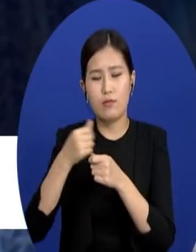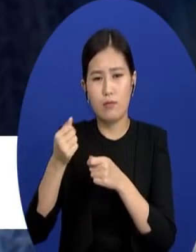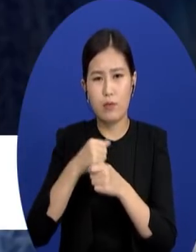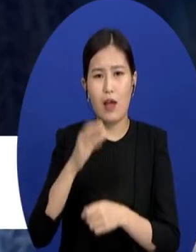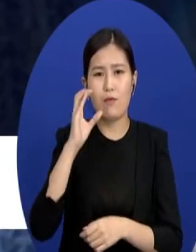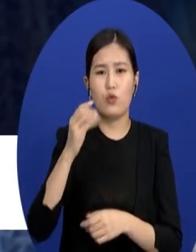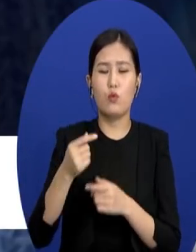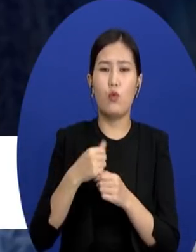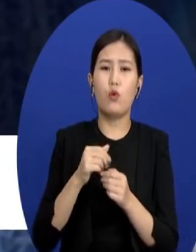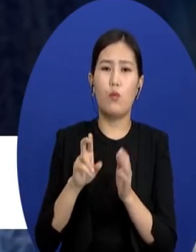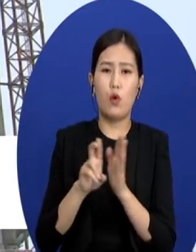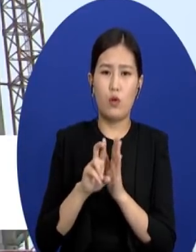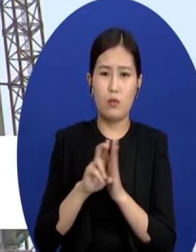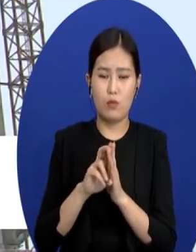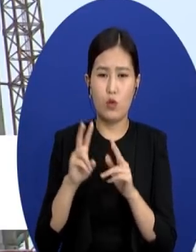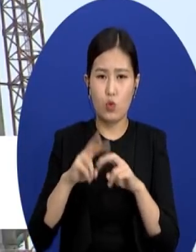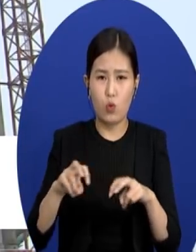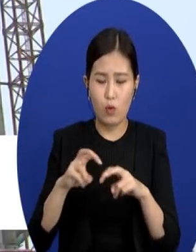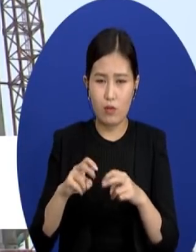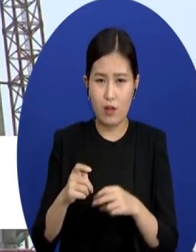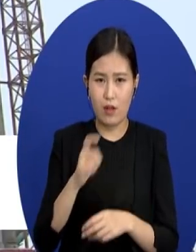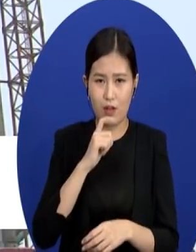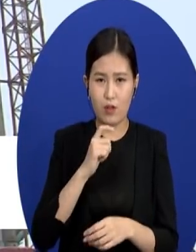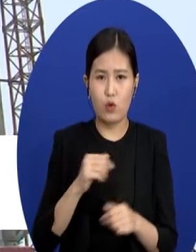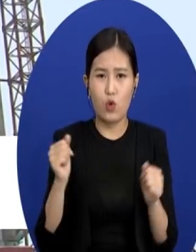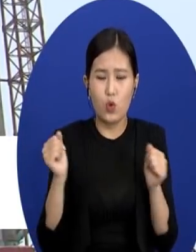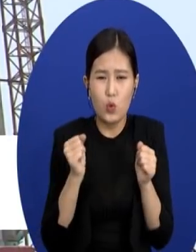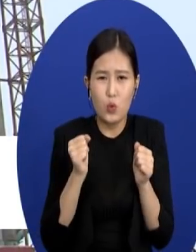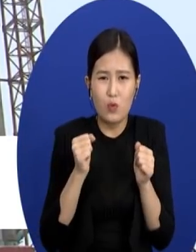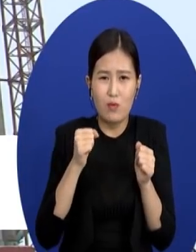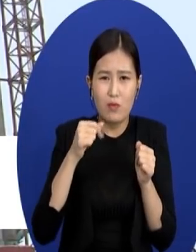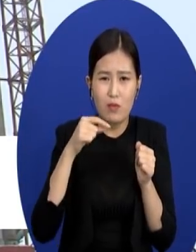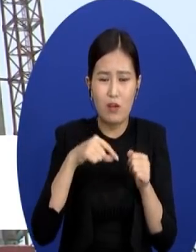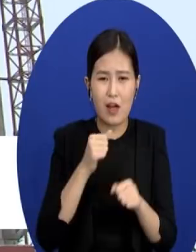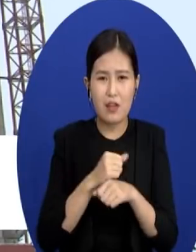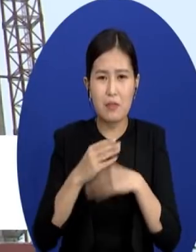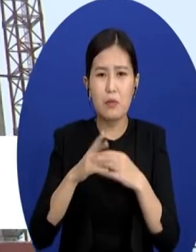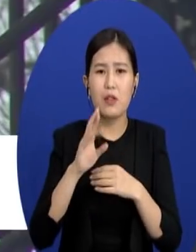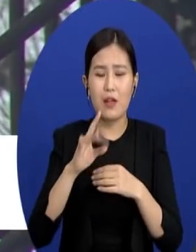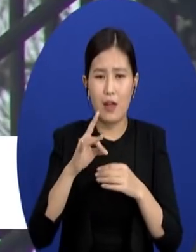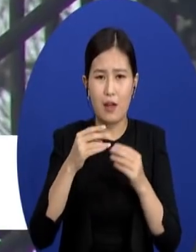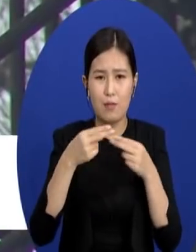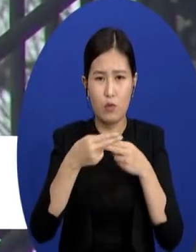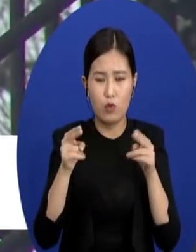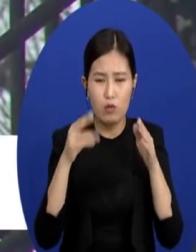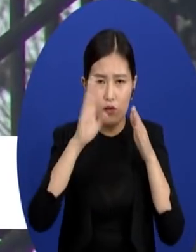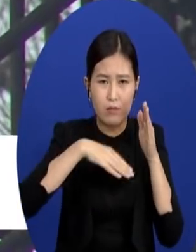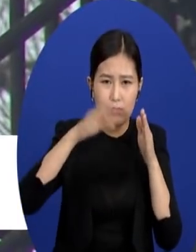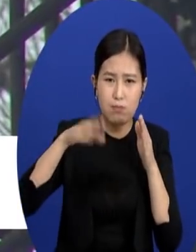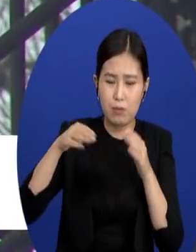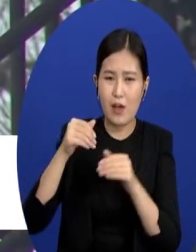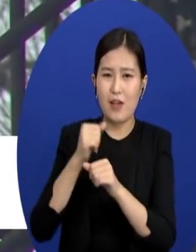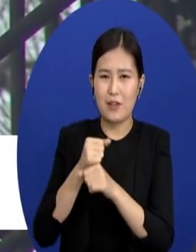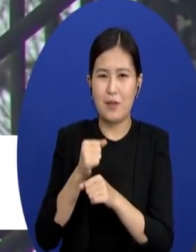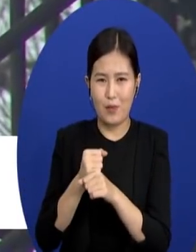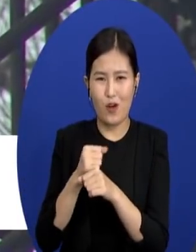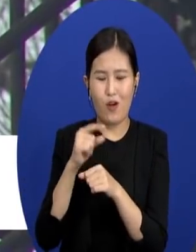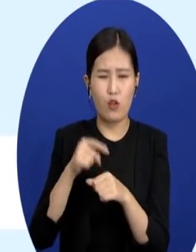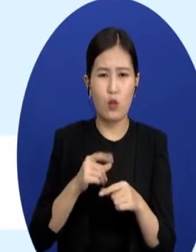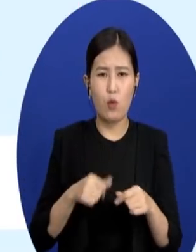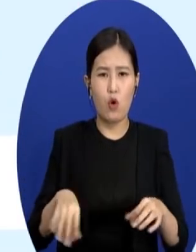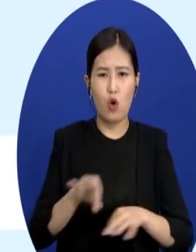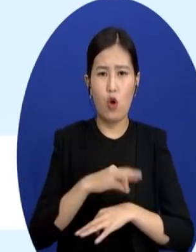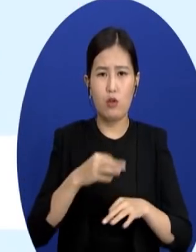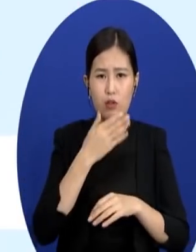мөнгөтэй байдаг гэсэн судалгаа байдаг юм а. Өвлийн хүйтэн дотор засал болон бусад тохиолдлын ажил хийж өдрийн орлого олдог байсан барилгачид яг үдээд орлогогүй болчиход байгаа